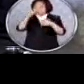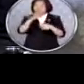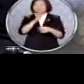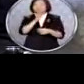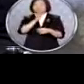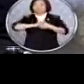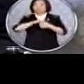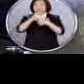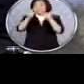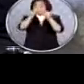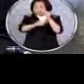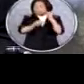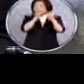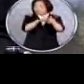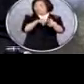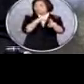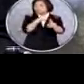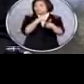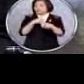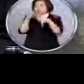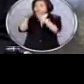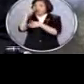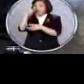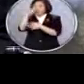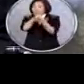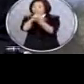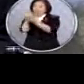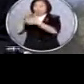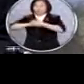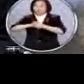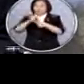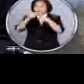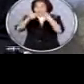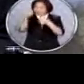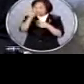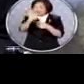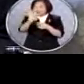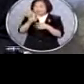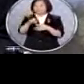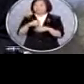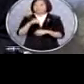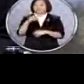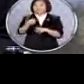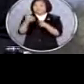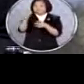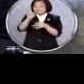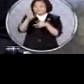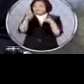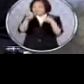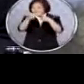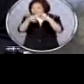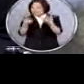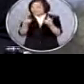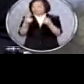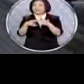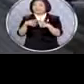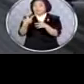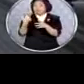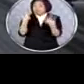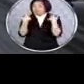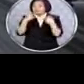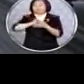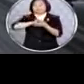实施民生主义。所以我们对于欧债呢，我们已经定出了7个策略10个焦点，前两天已经正式公布了，以后每一个礼拜